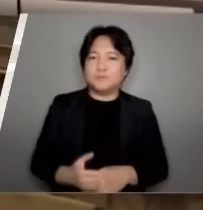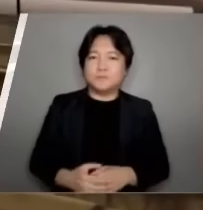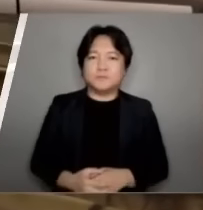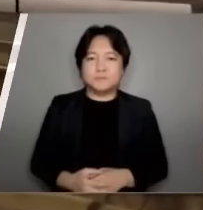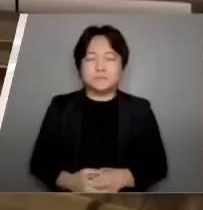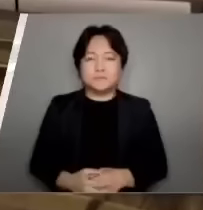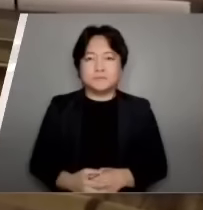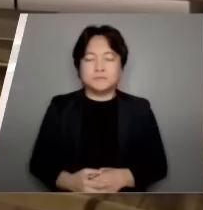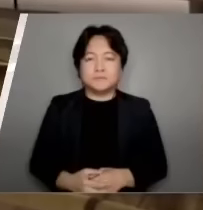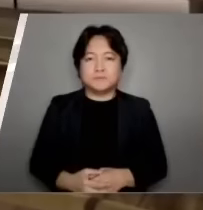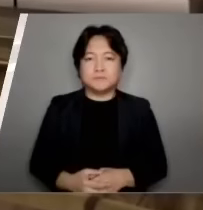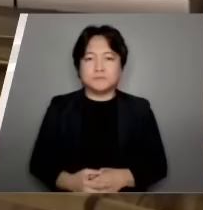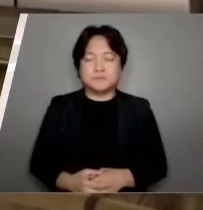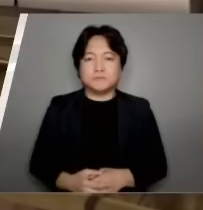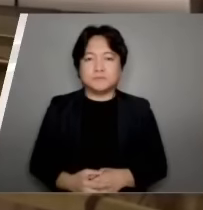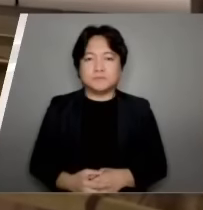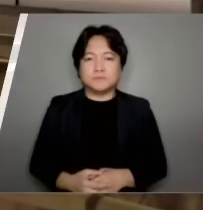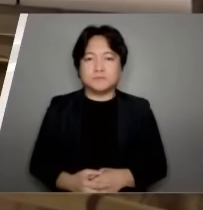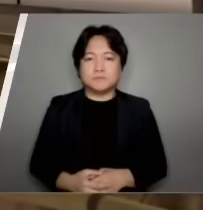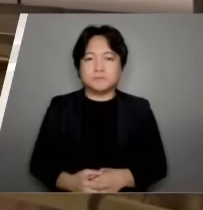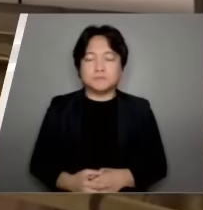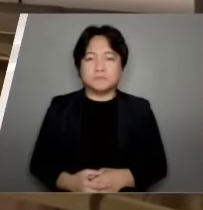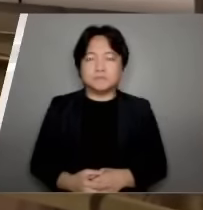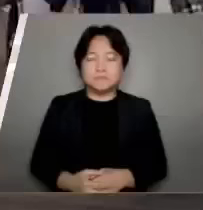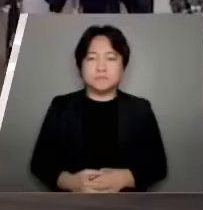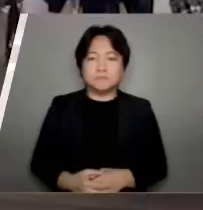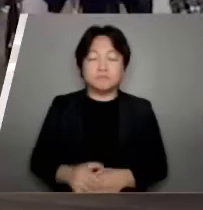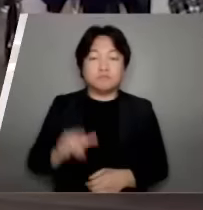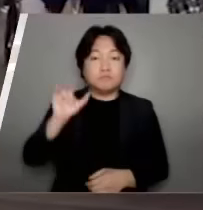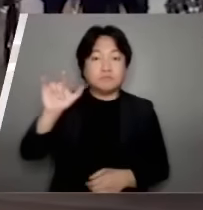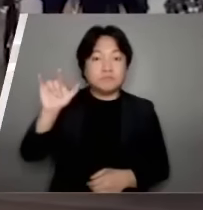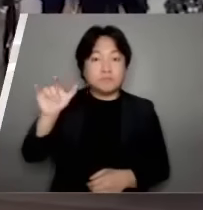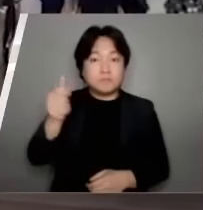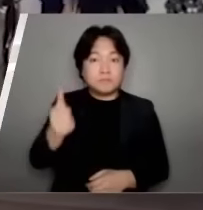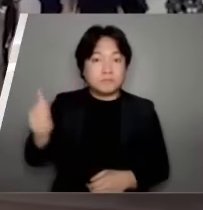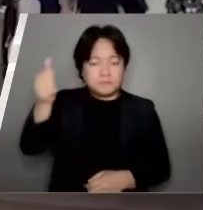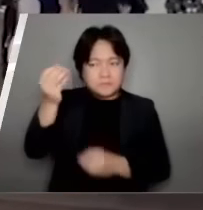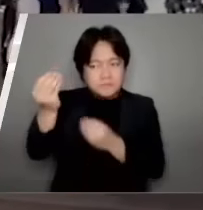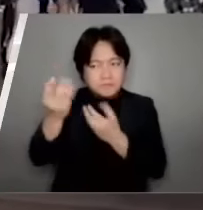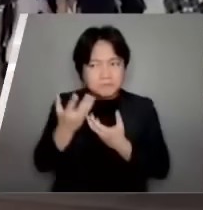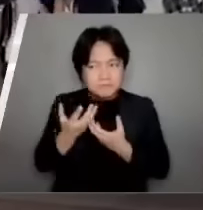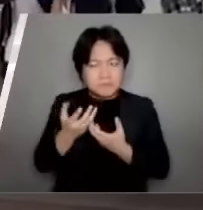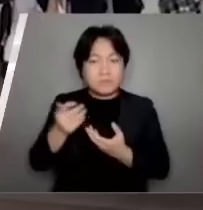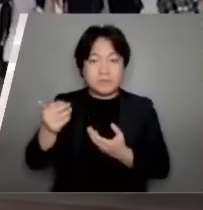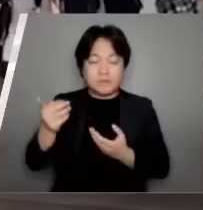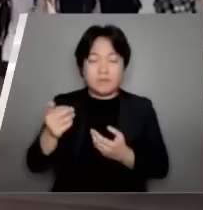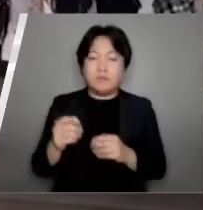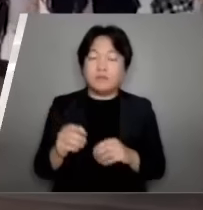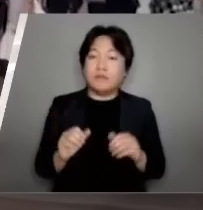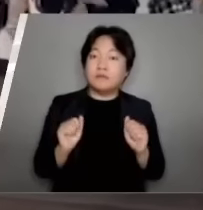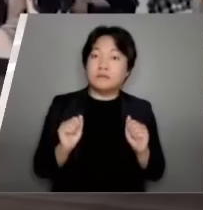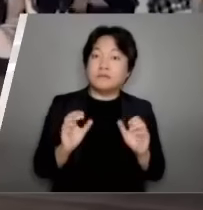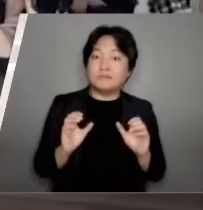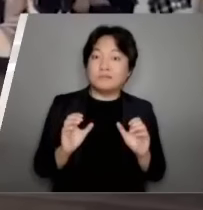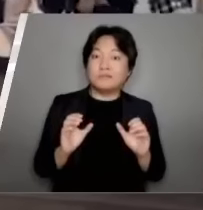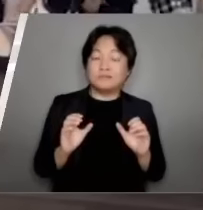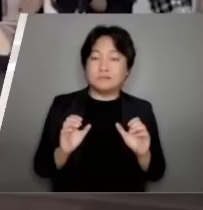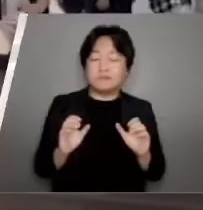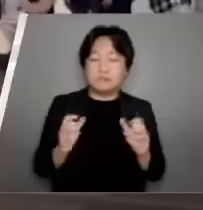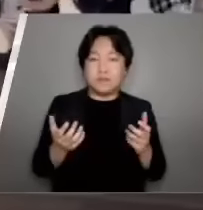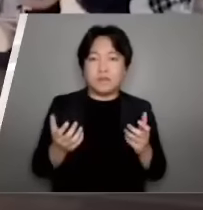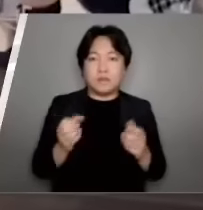Sa isang pahayag, sinabi ng Manila International Airport Authority na habang naka-shutdown ang centralized cooling system, magpapakalat ng mga